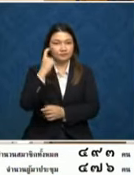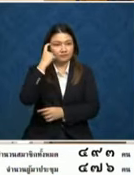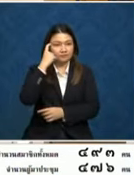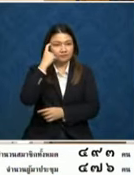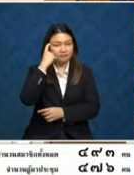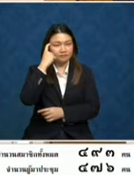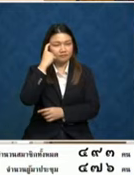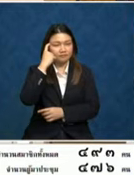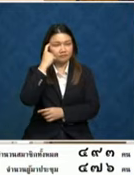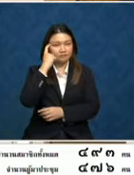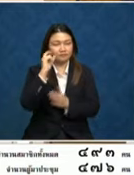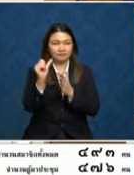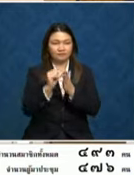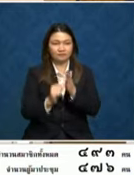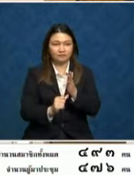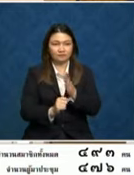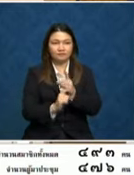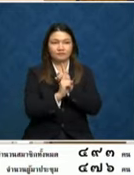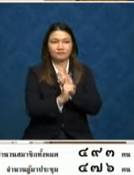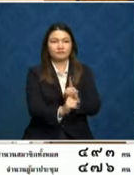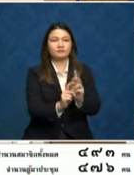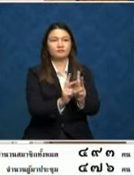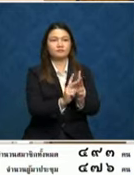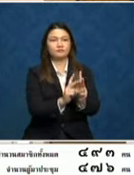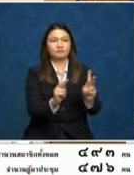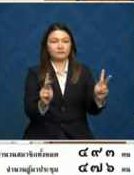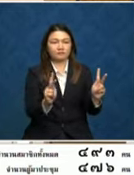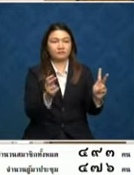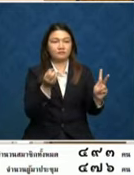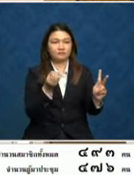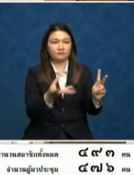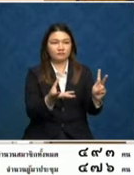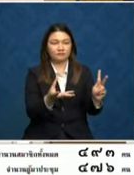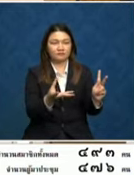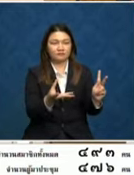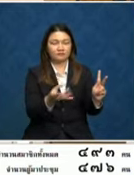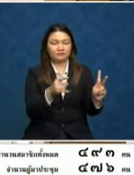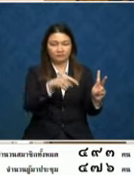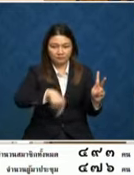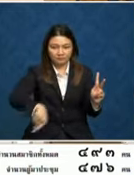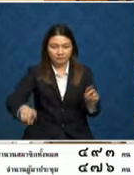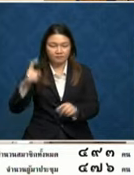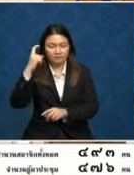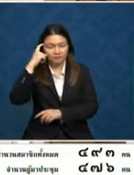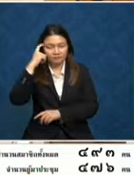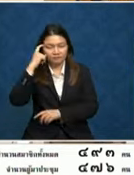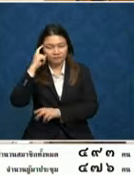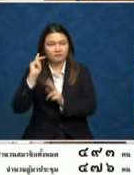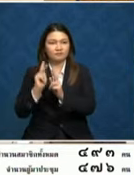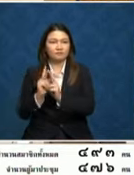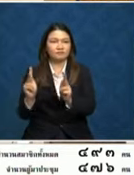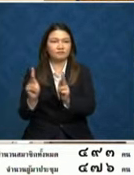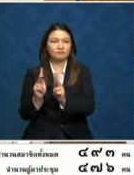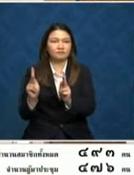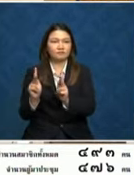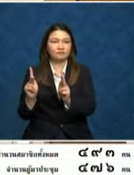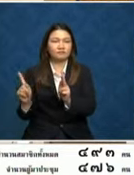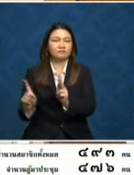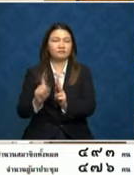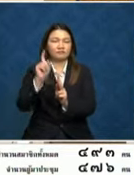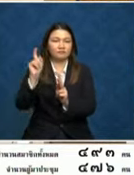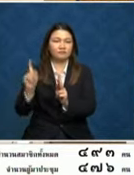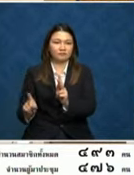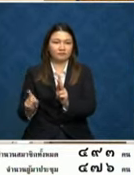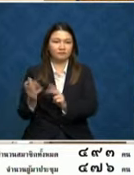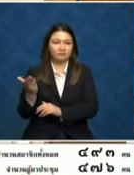ยกับการแก้ไขของคณะกรรมการเสียงข้างมากหรือจะเห็นด้วยกับกรรมการที่สงวนคำ